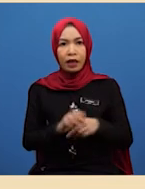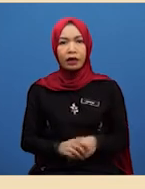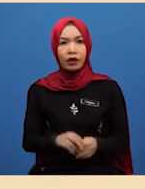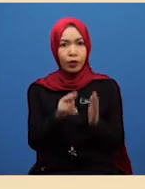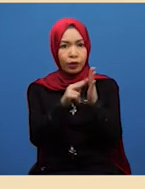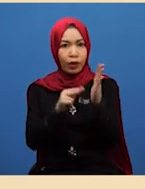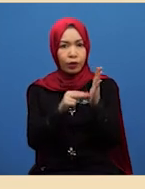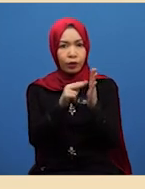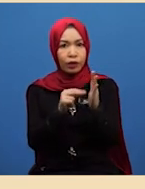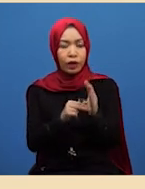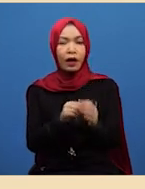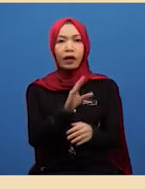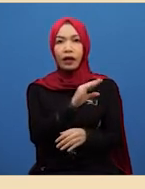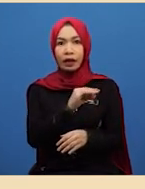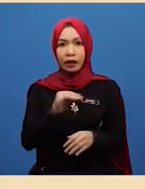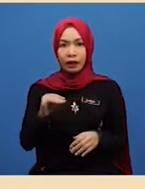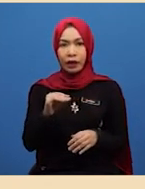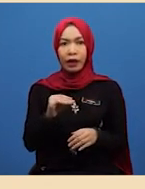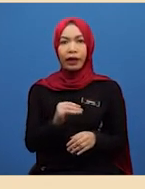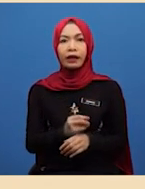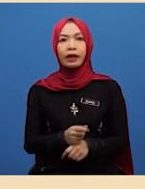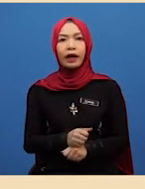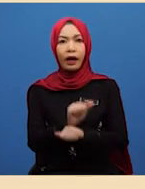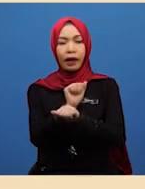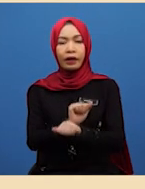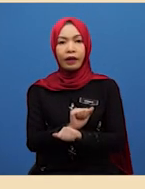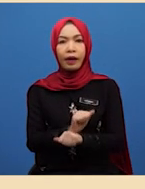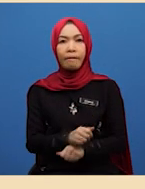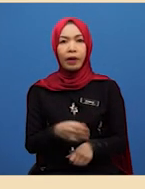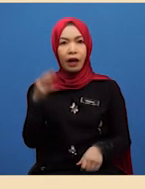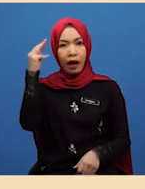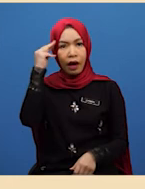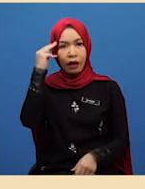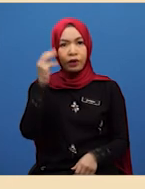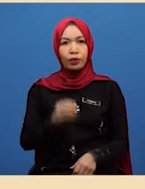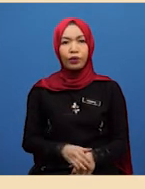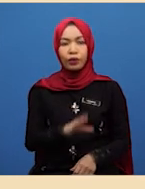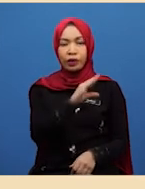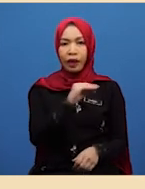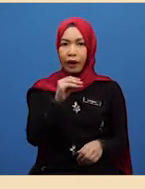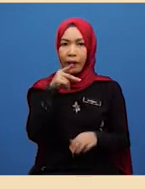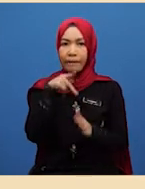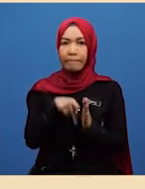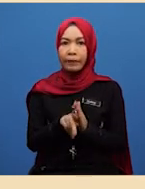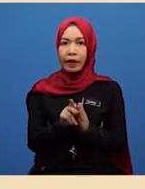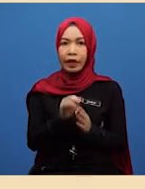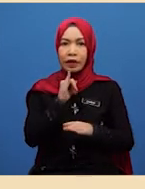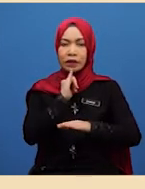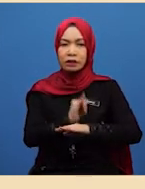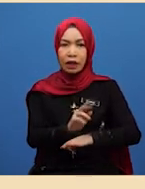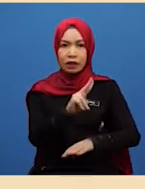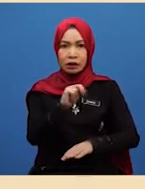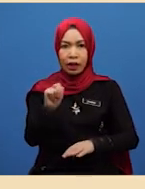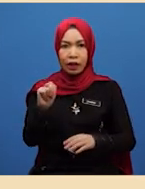adat Melayu. Perjanjian kedua, iaitu Perjanjian 1842 antara James Brooke